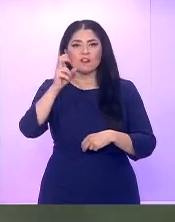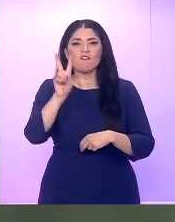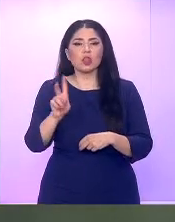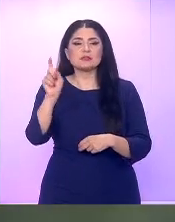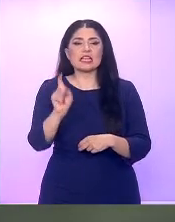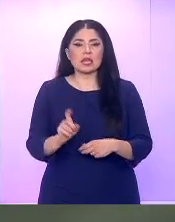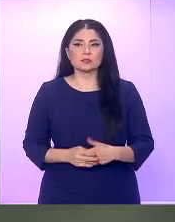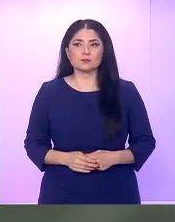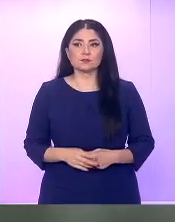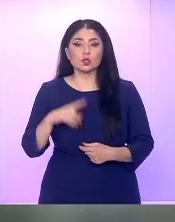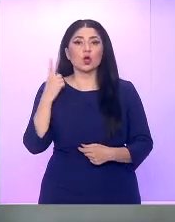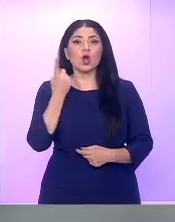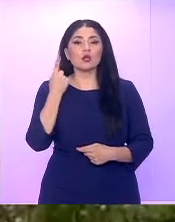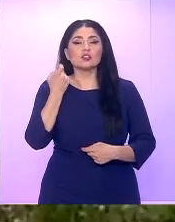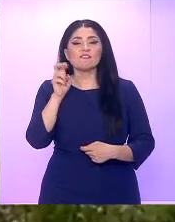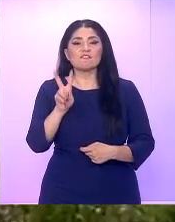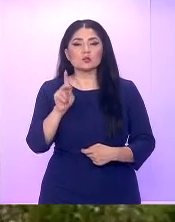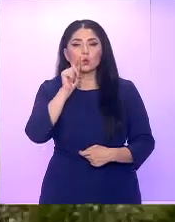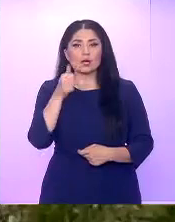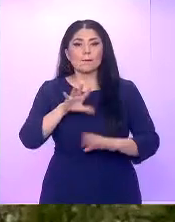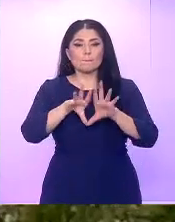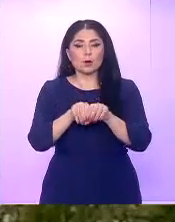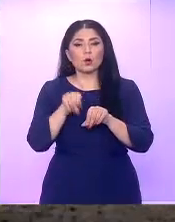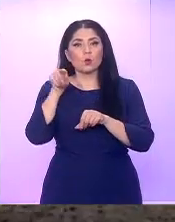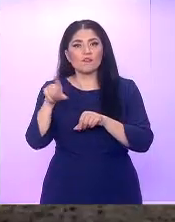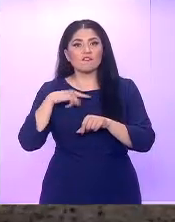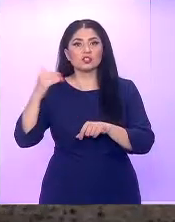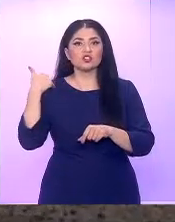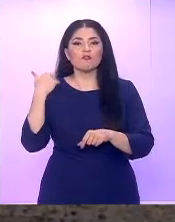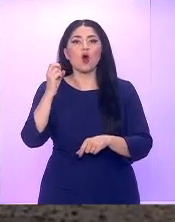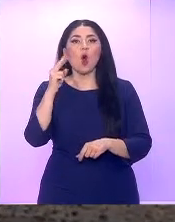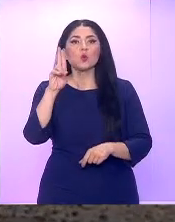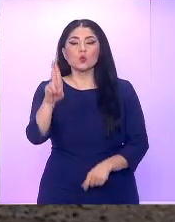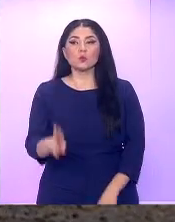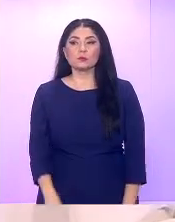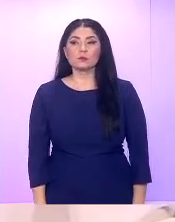în orașul Lviv din vestul Ucrainei. Alături de ei va fi și șeful ONU.